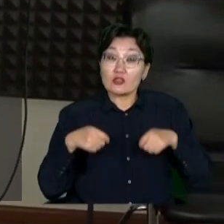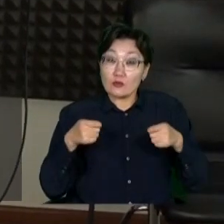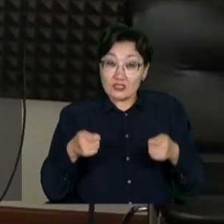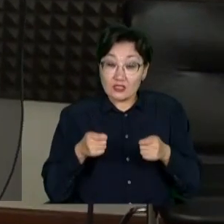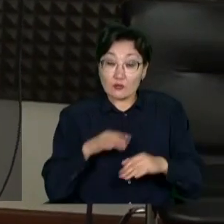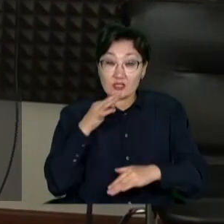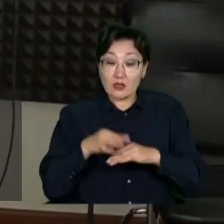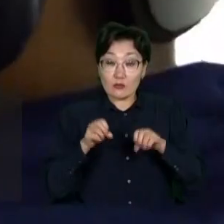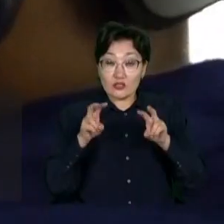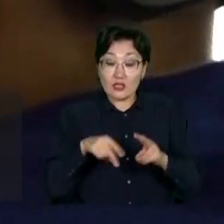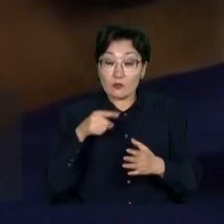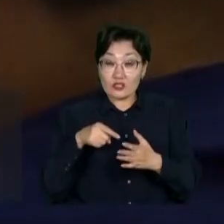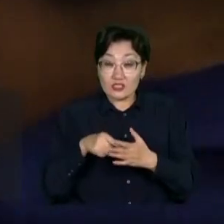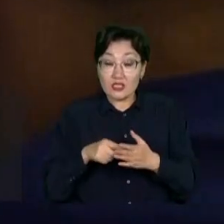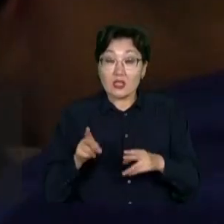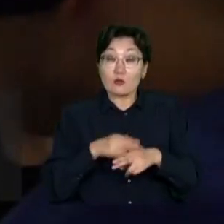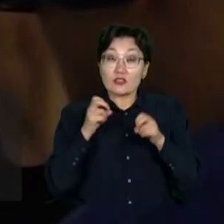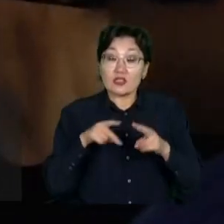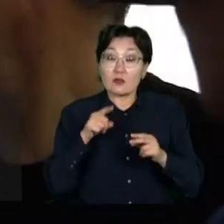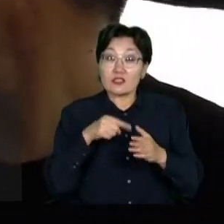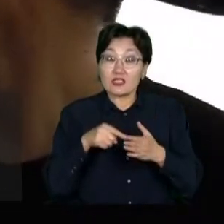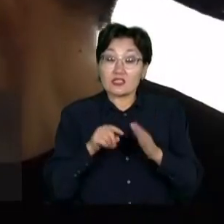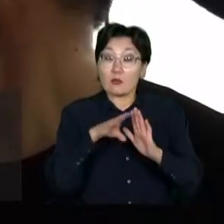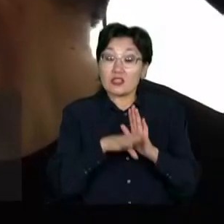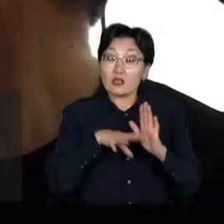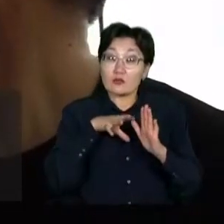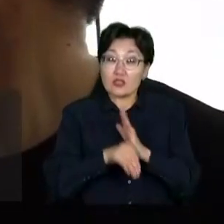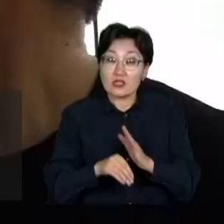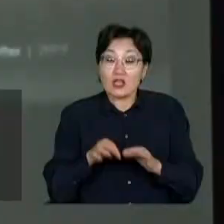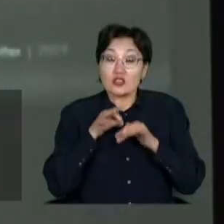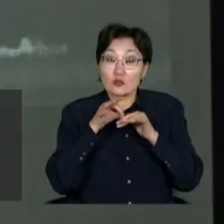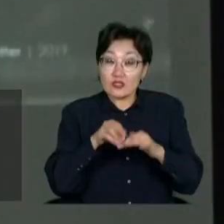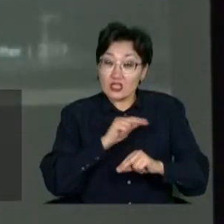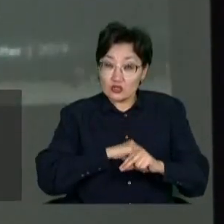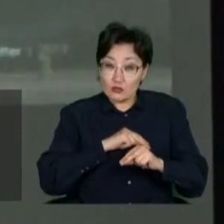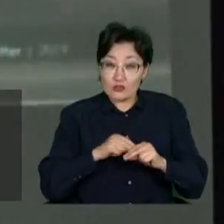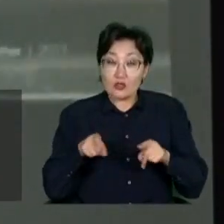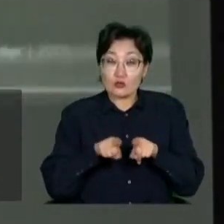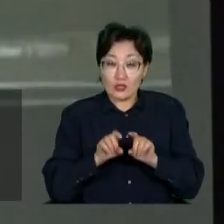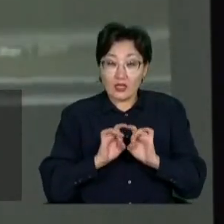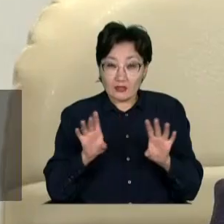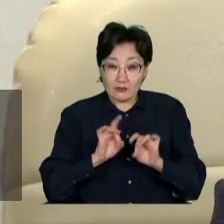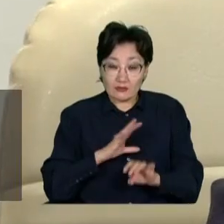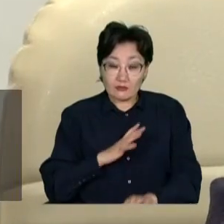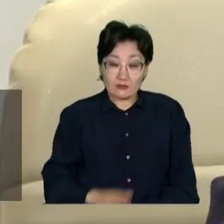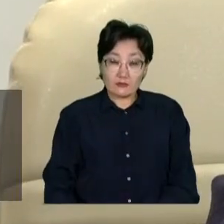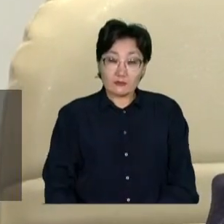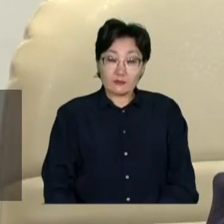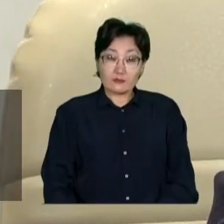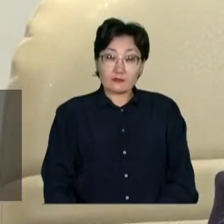Сондай-ақ жауапты маман мегаполистегі қауіпсіз қала бағдарламасы аясында жүргізіліп жатқан жұмыстарға тоқталды.